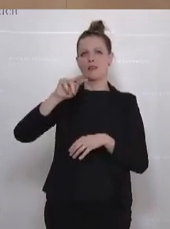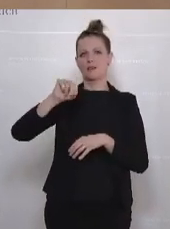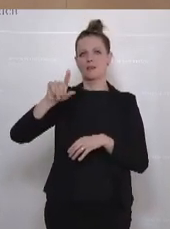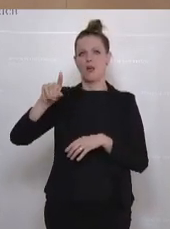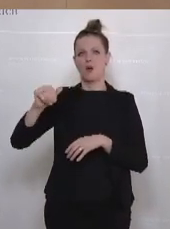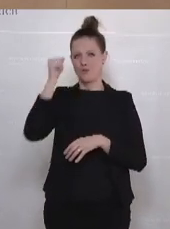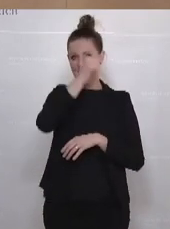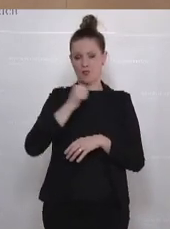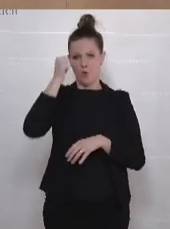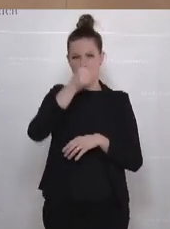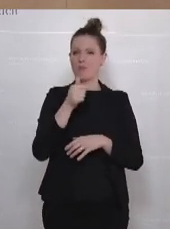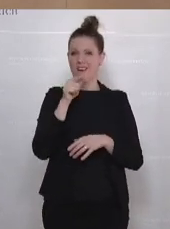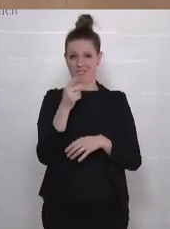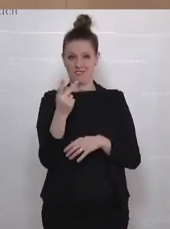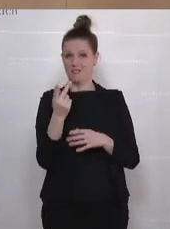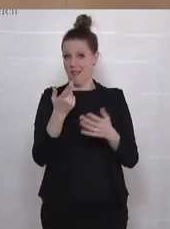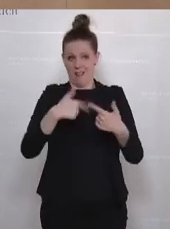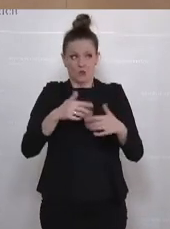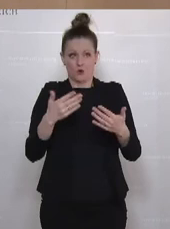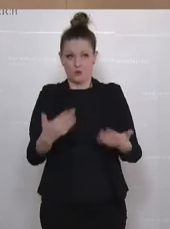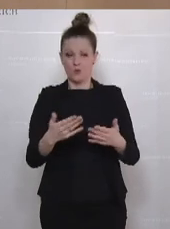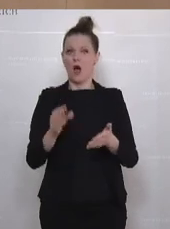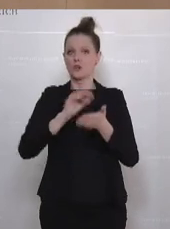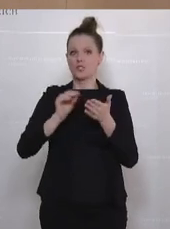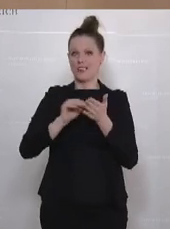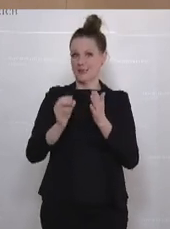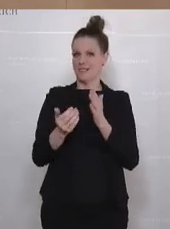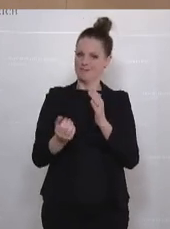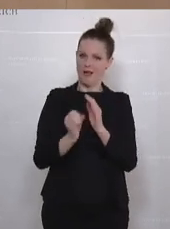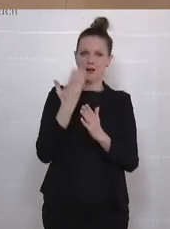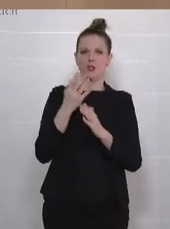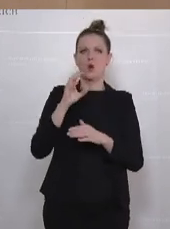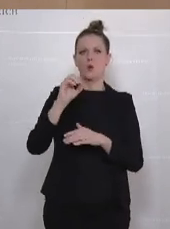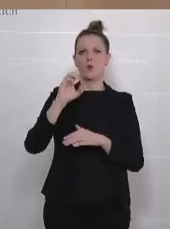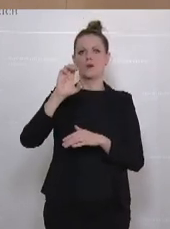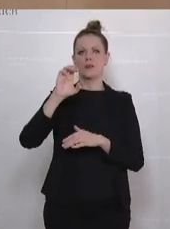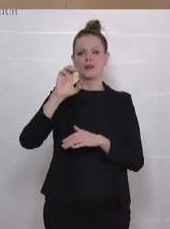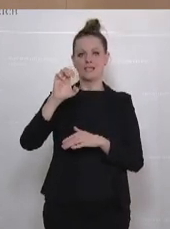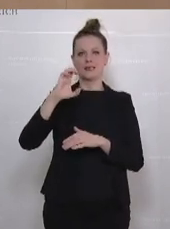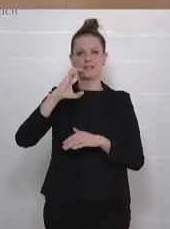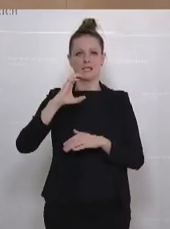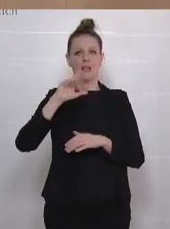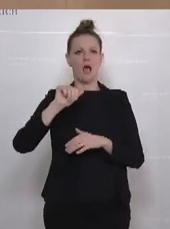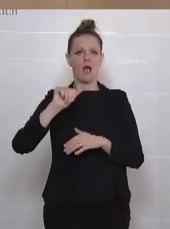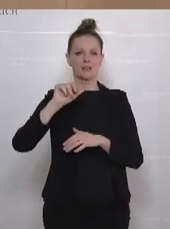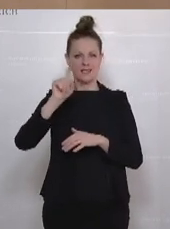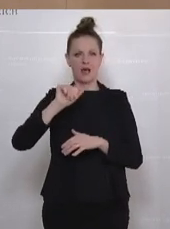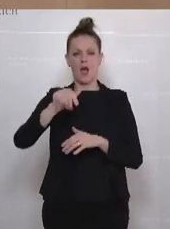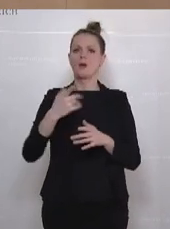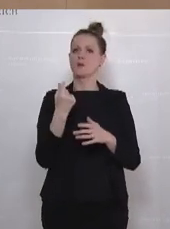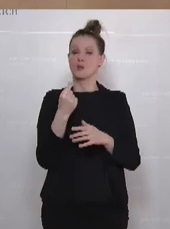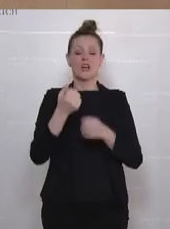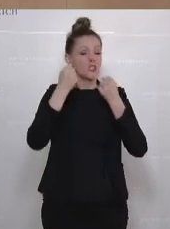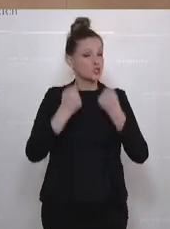solche Länder. Und Sie schreiben ja selbst auch im schriftlichen Update zur Umsetzung der OECD in den Schwerpunktländern, dass die schweren Menschenrechtsverletzungen